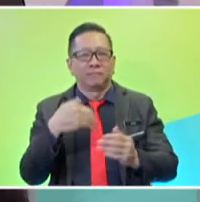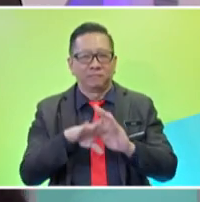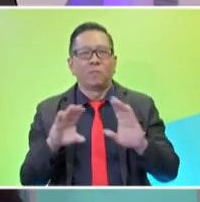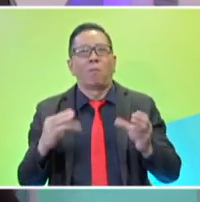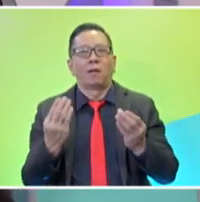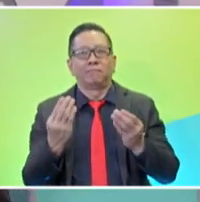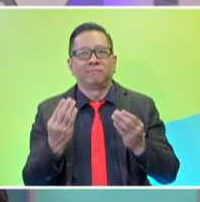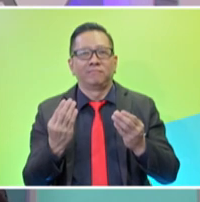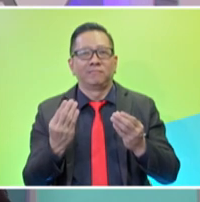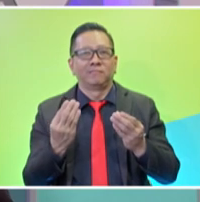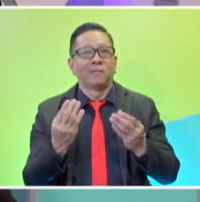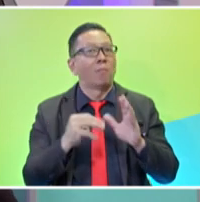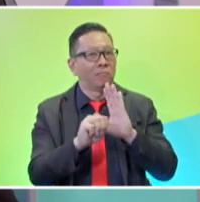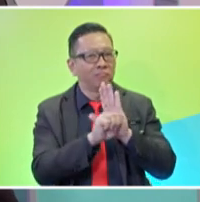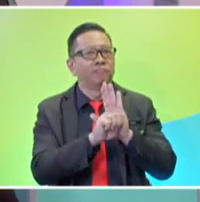yang